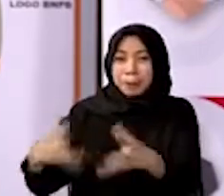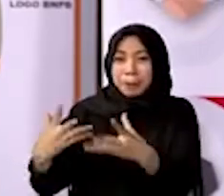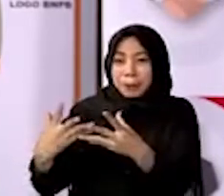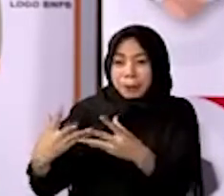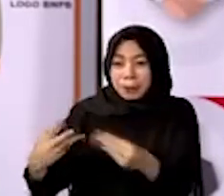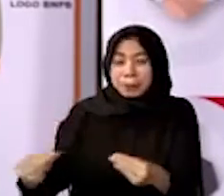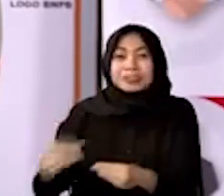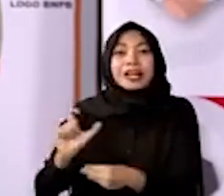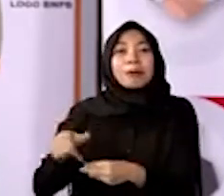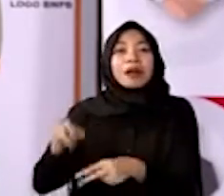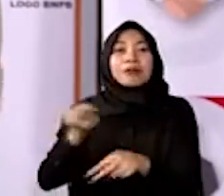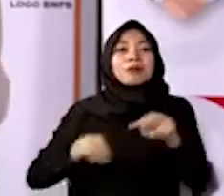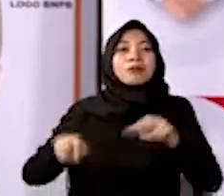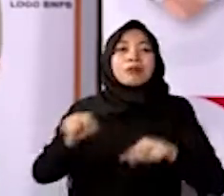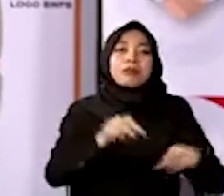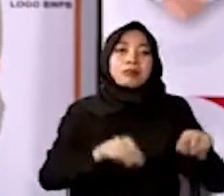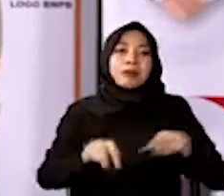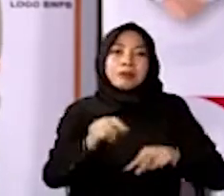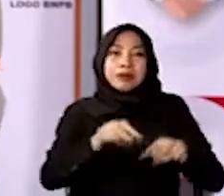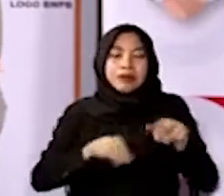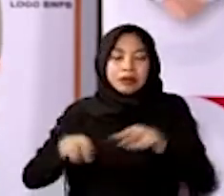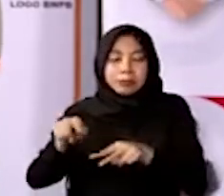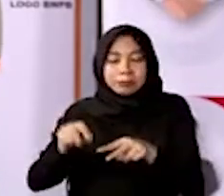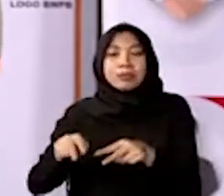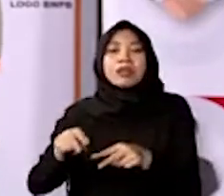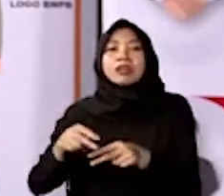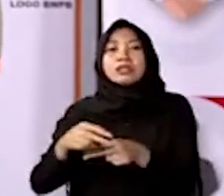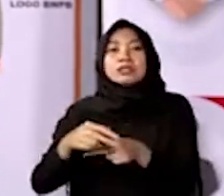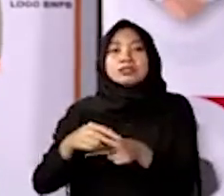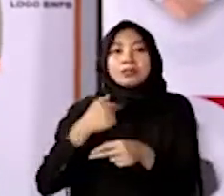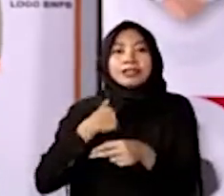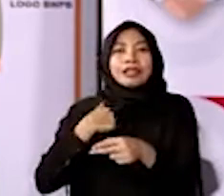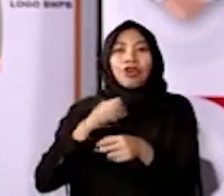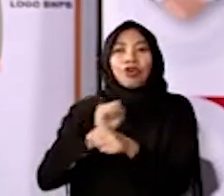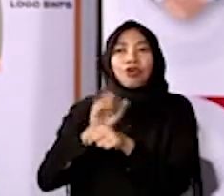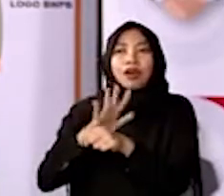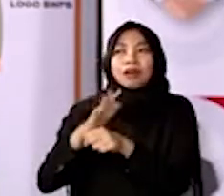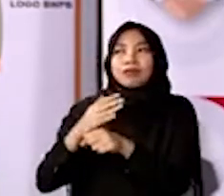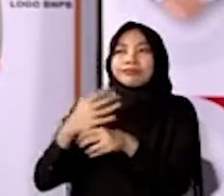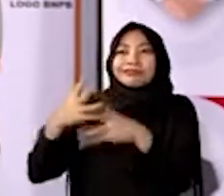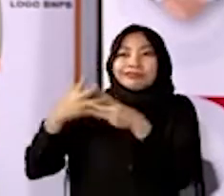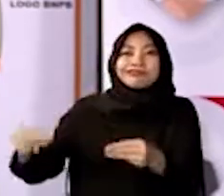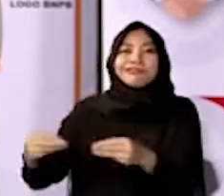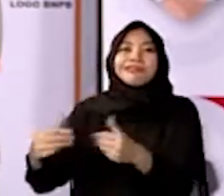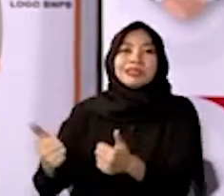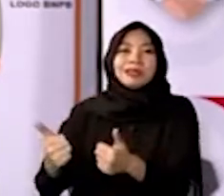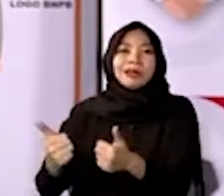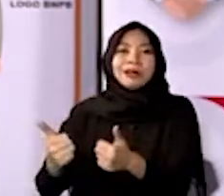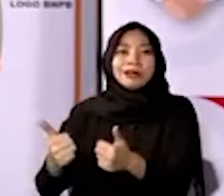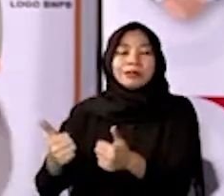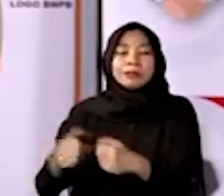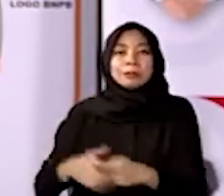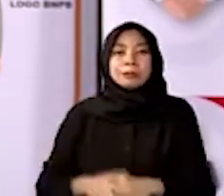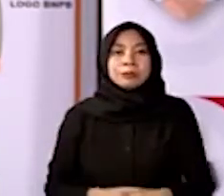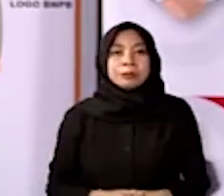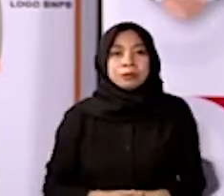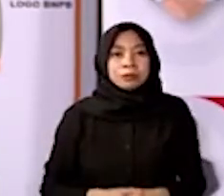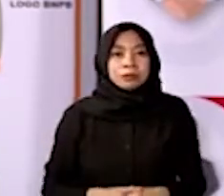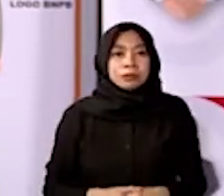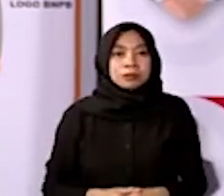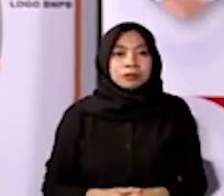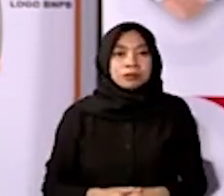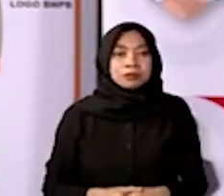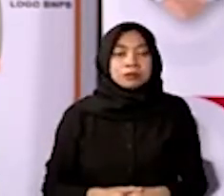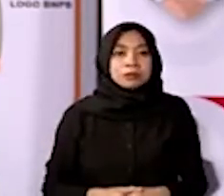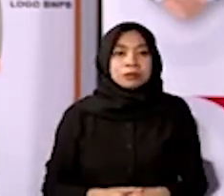operasi ini tentu ada kegiatan-kegiatan lainnya Saya kira nanti penyebaran ini bisa di minimalisir itu yang kita lakukan dan Ee